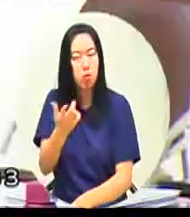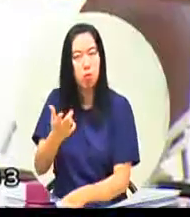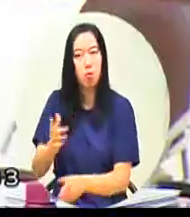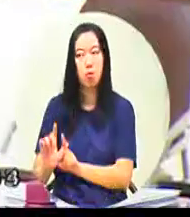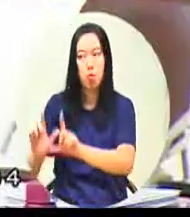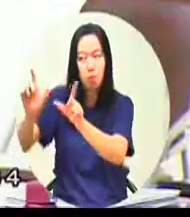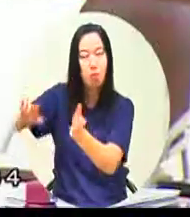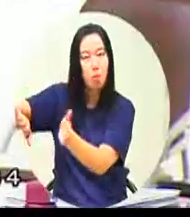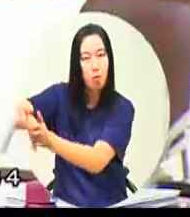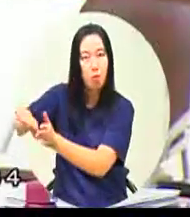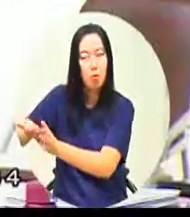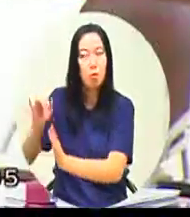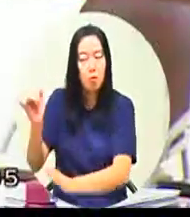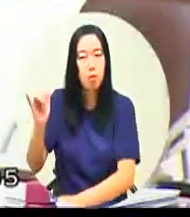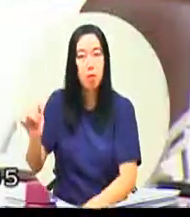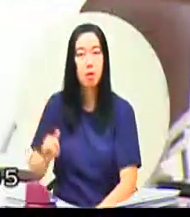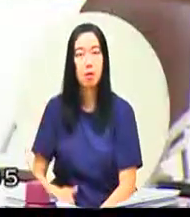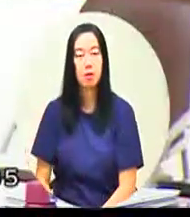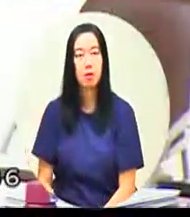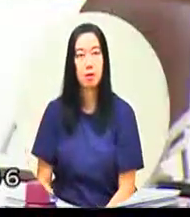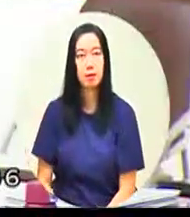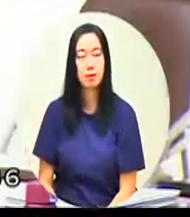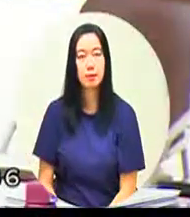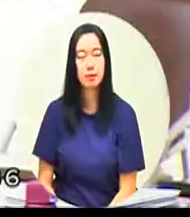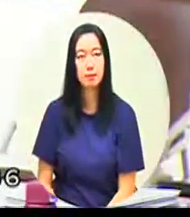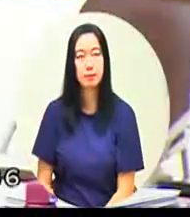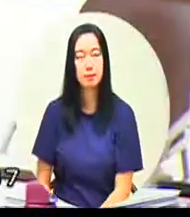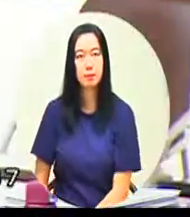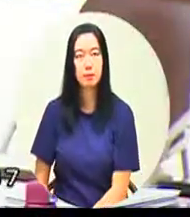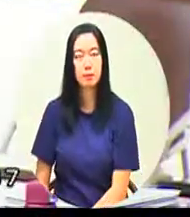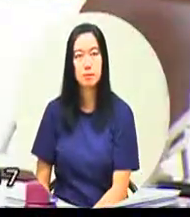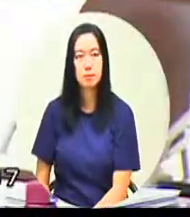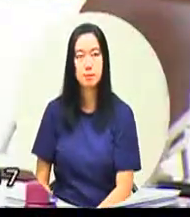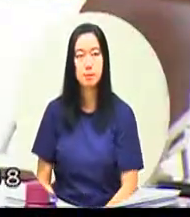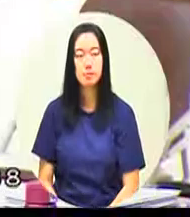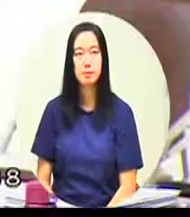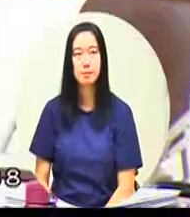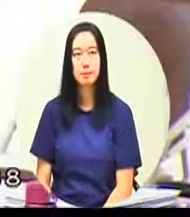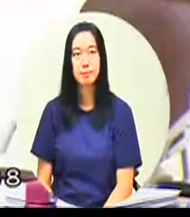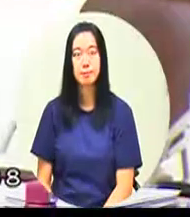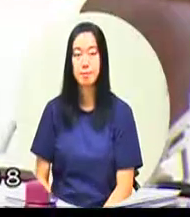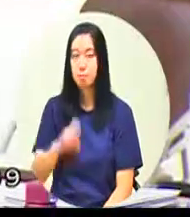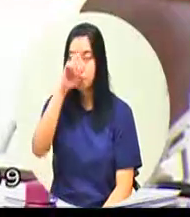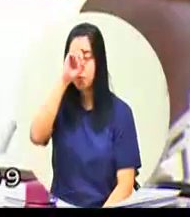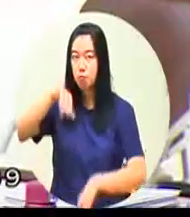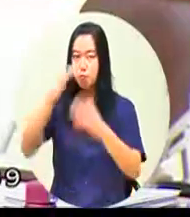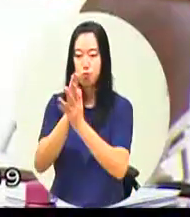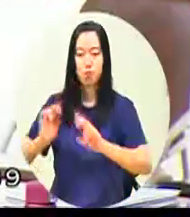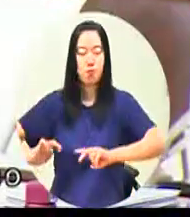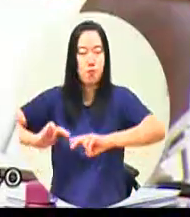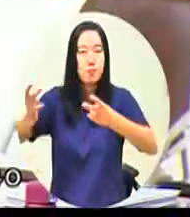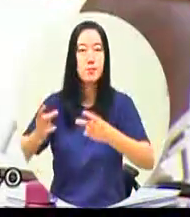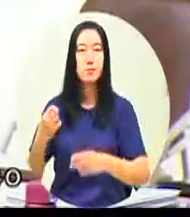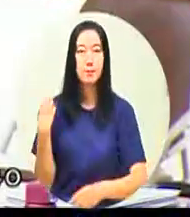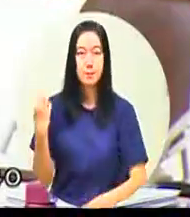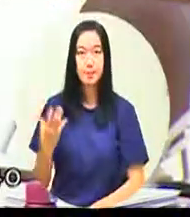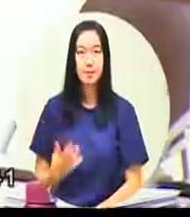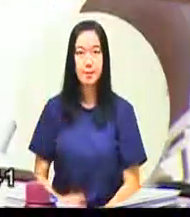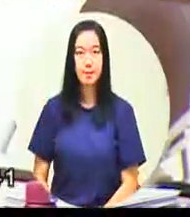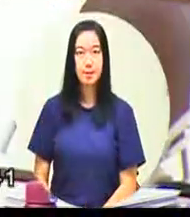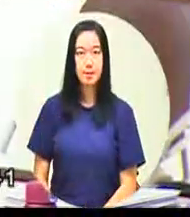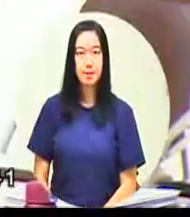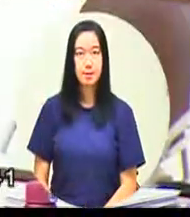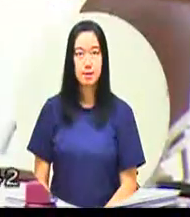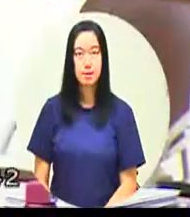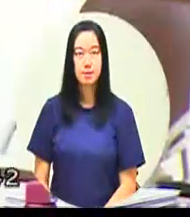然是不太严重，但是我想就整个哈、给它更新了哈、这个是本席的建议。